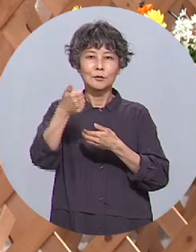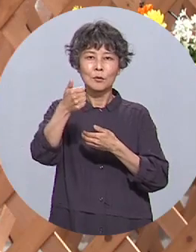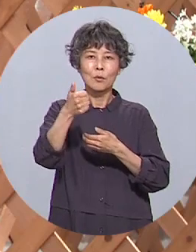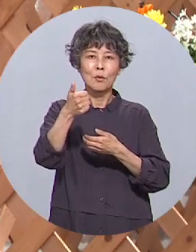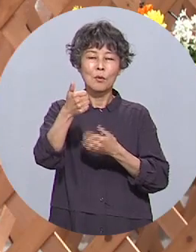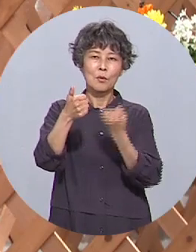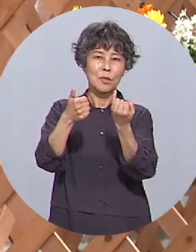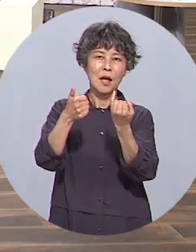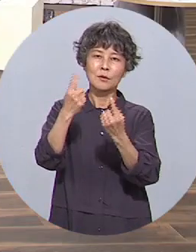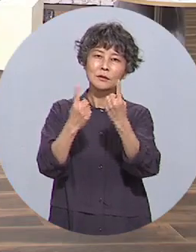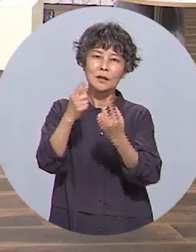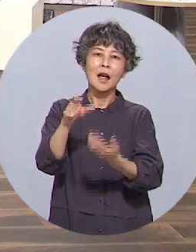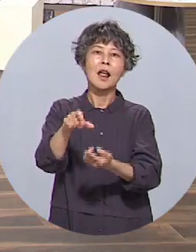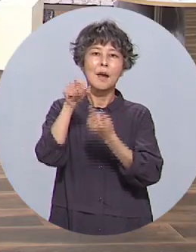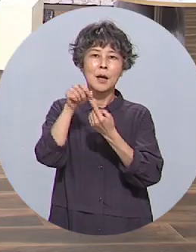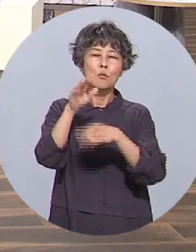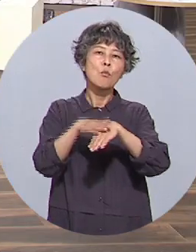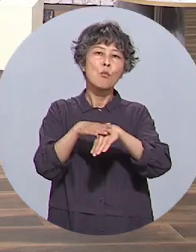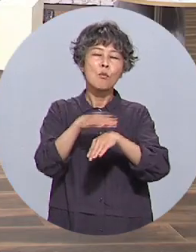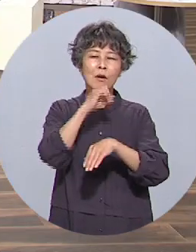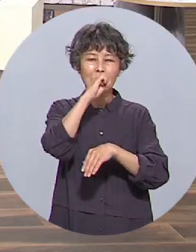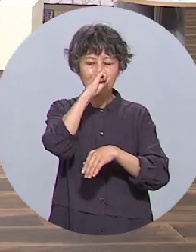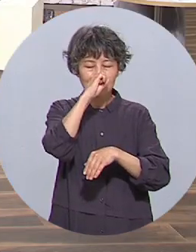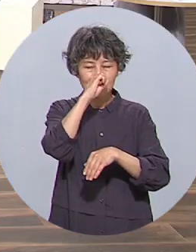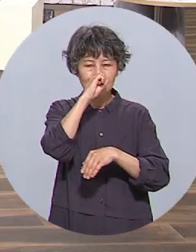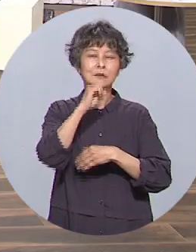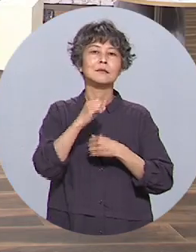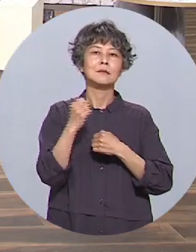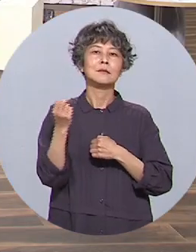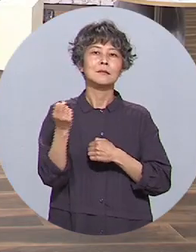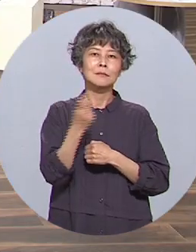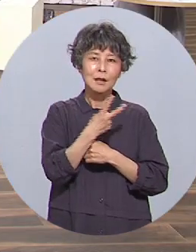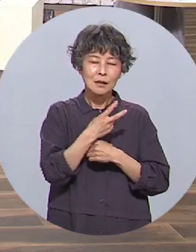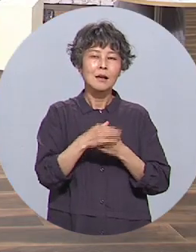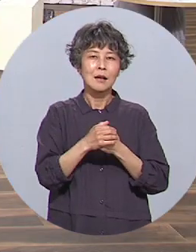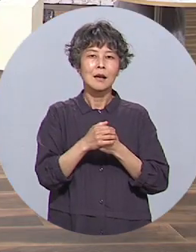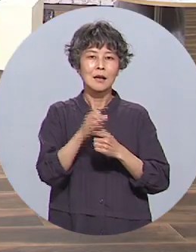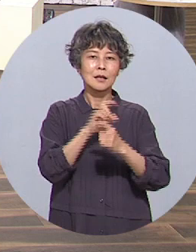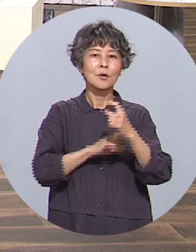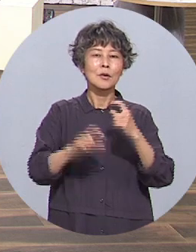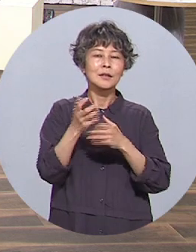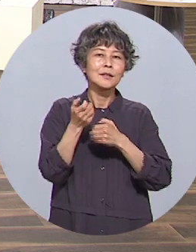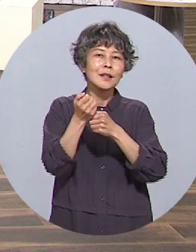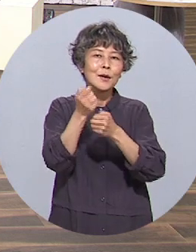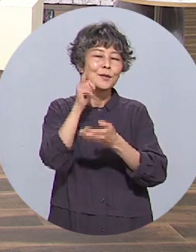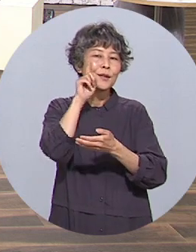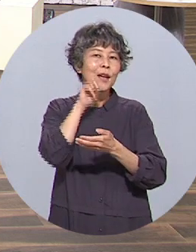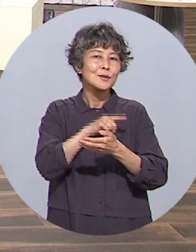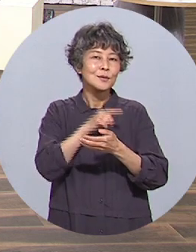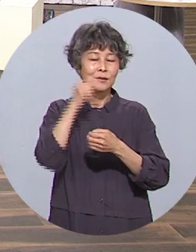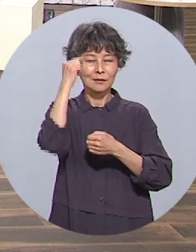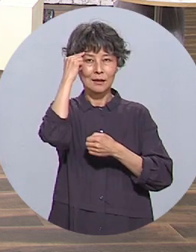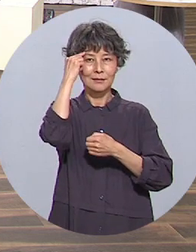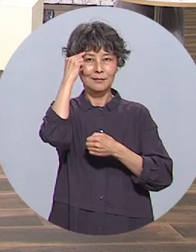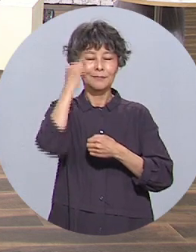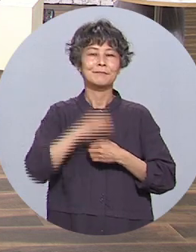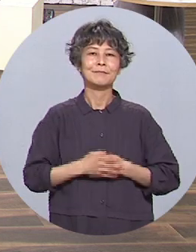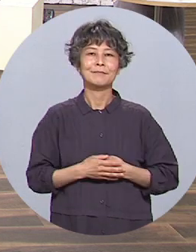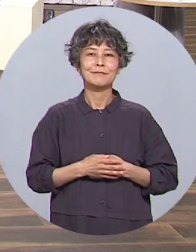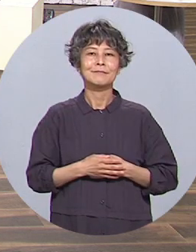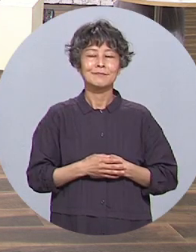方かって選べるっていうのはすごくいいなって思いましたし、こう選択肢があることでよりなんか頼りになるなって思いましたね。 すご